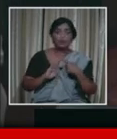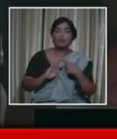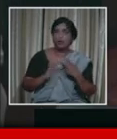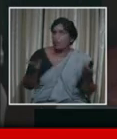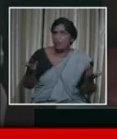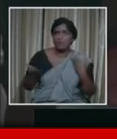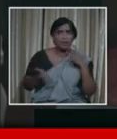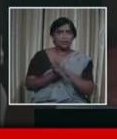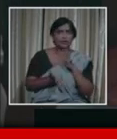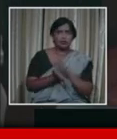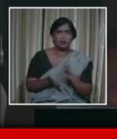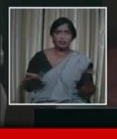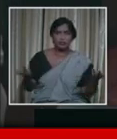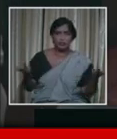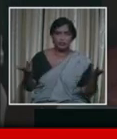komedah santo sebenne,